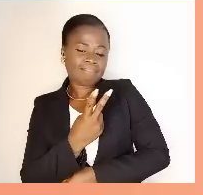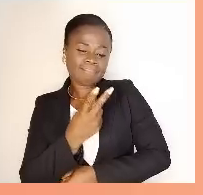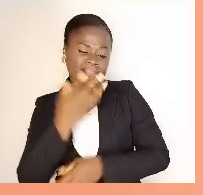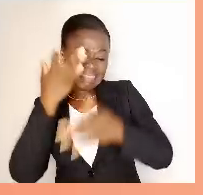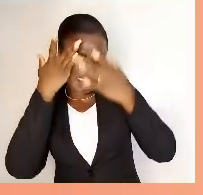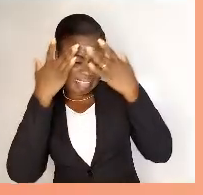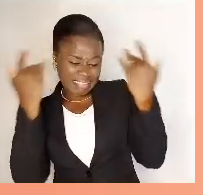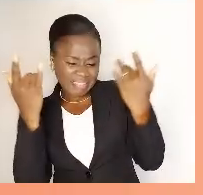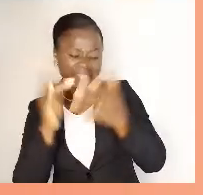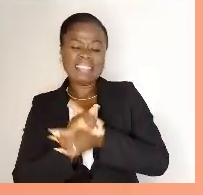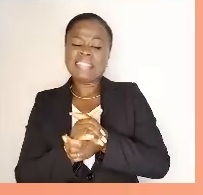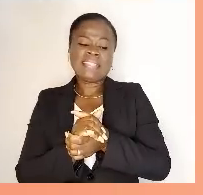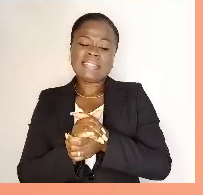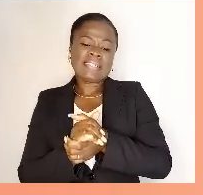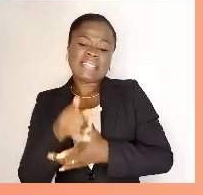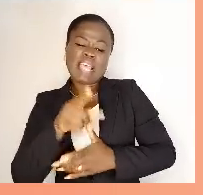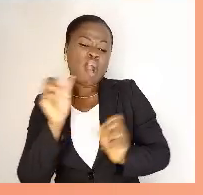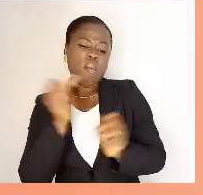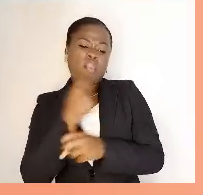Devant l'insoutenable,